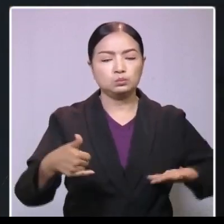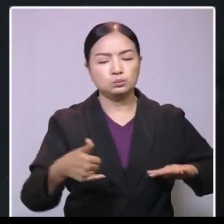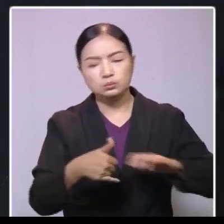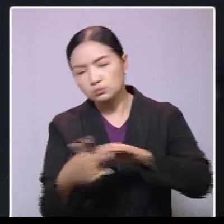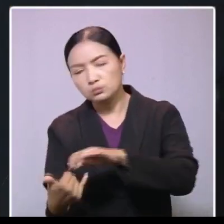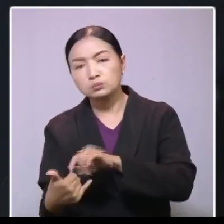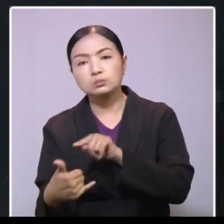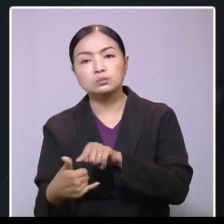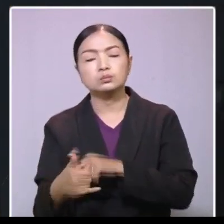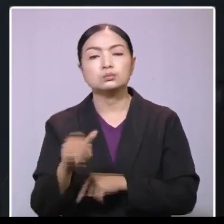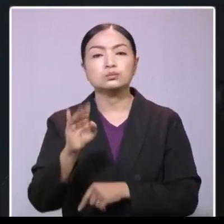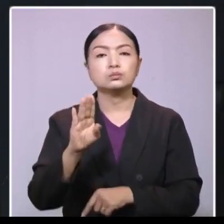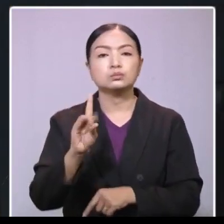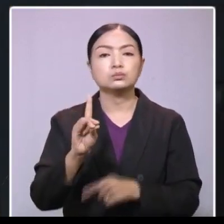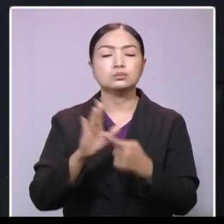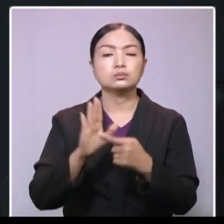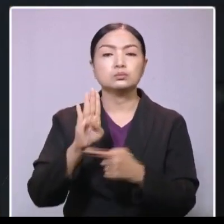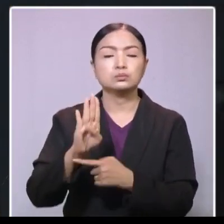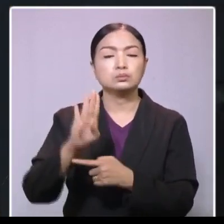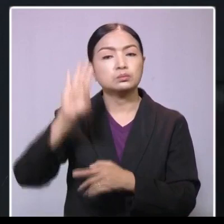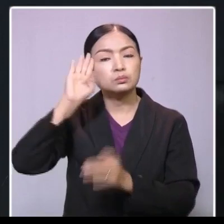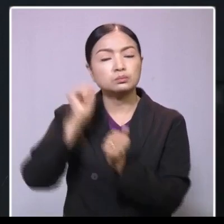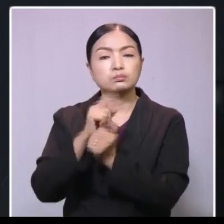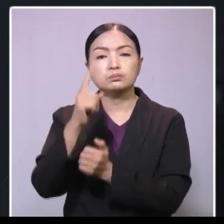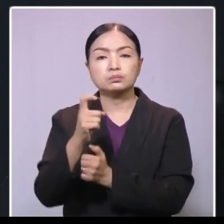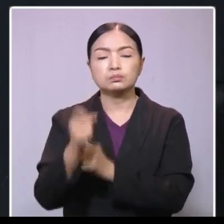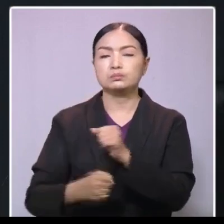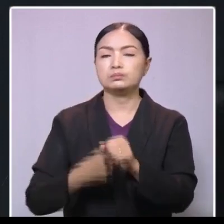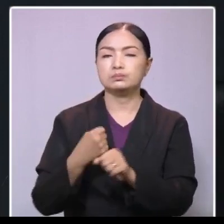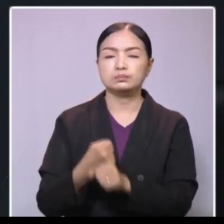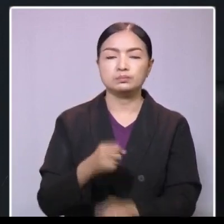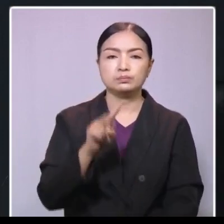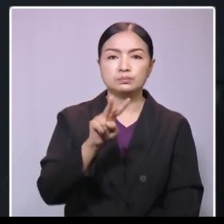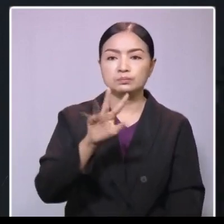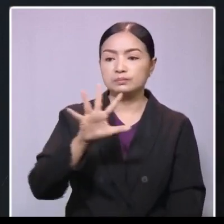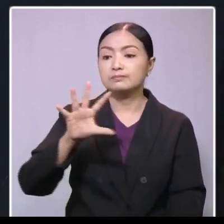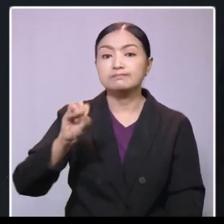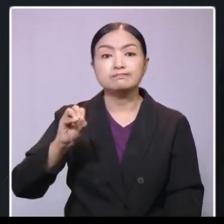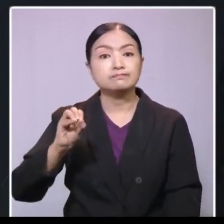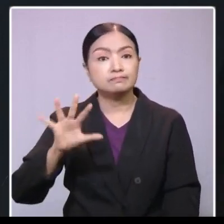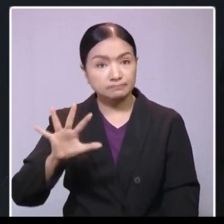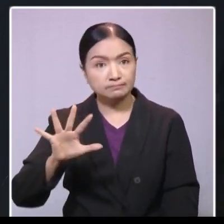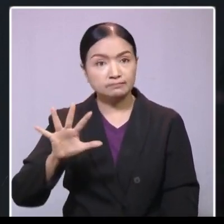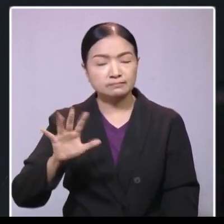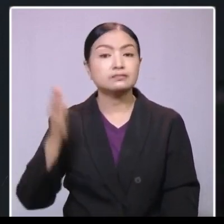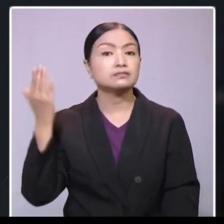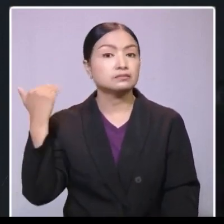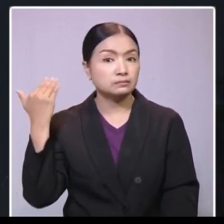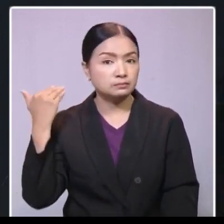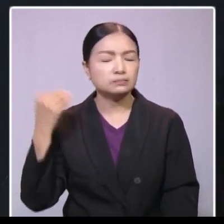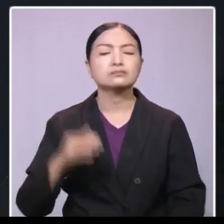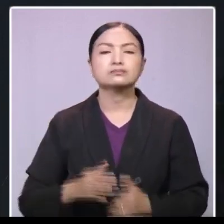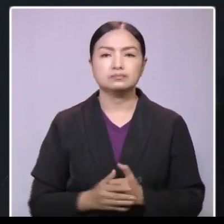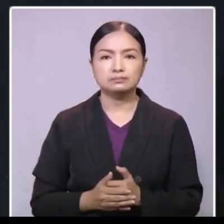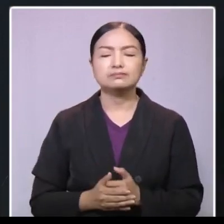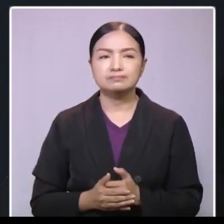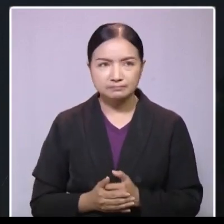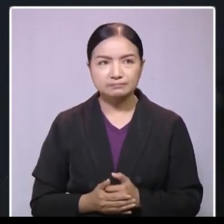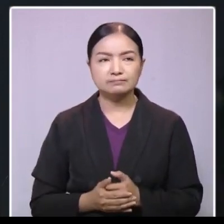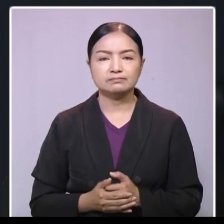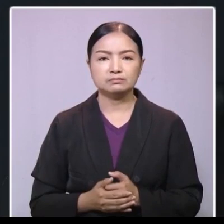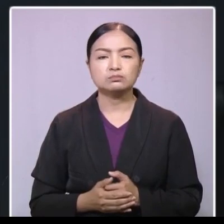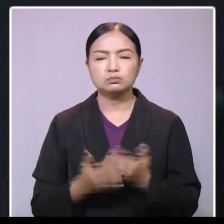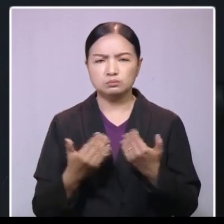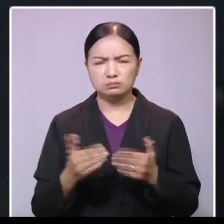ตำรวจสนทองหล่อที่เสียชีวิตไปตั้งแต่ปี2555จนสุดท้ายมีการกลับคำสั่งไม่